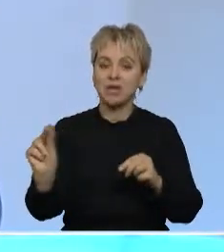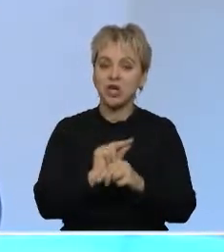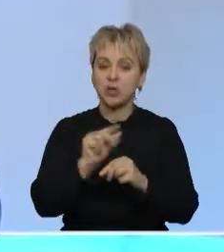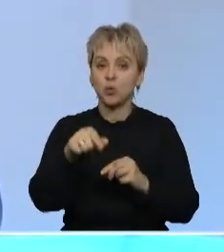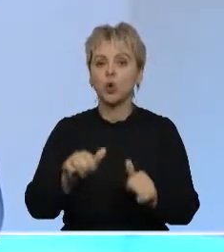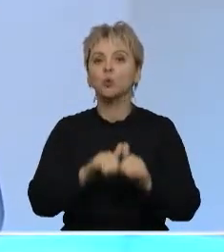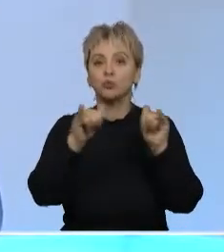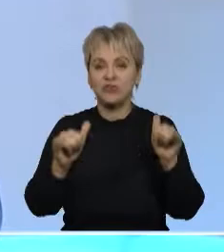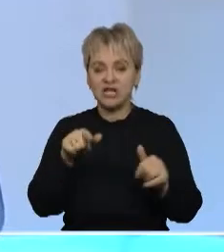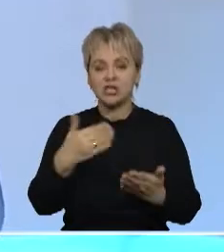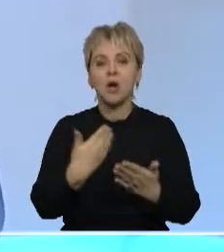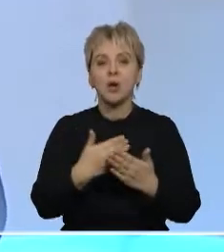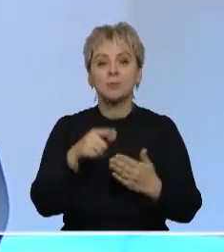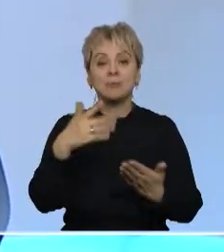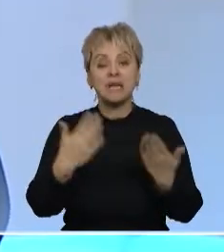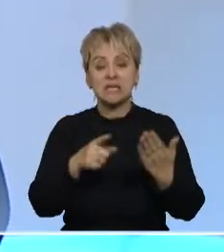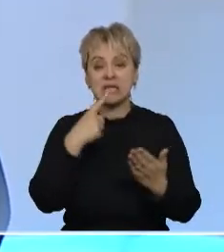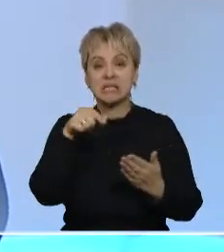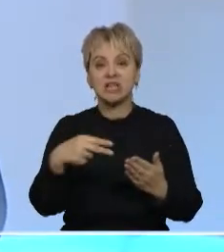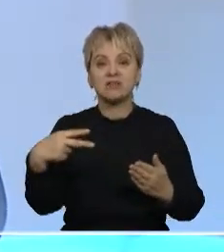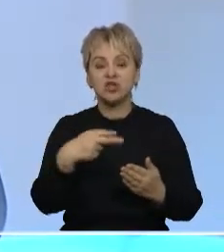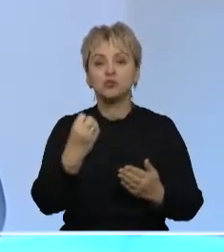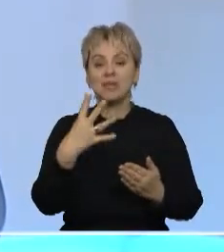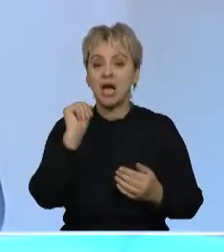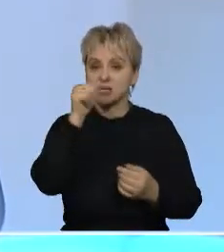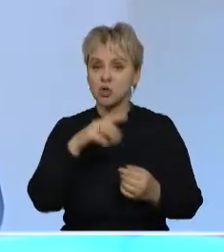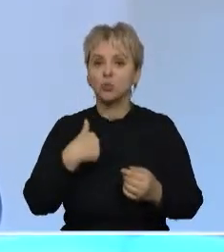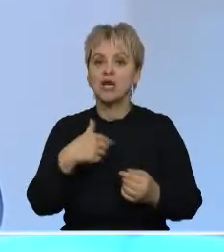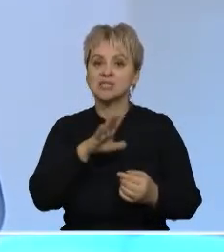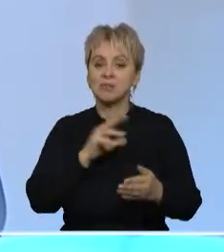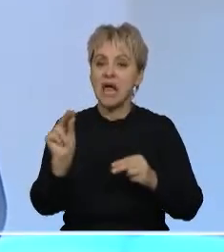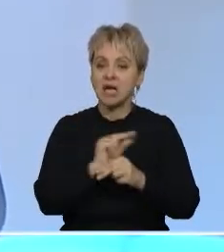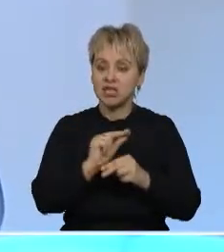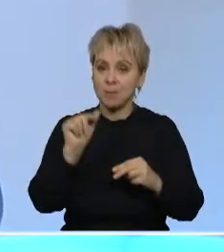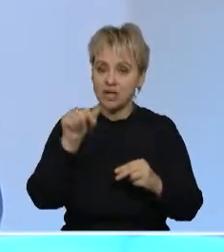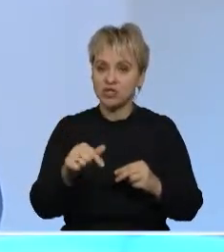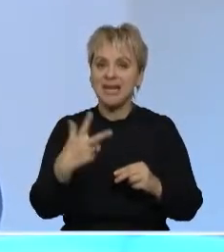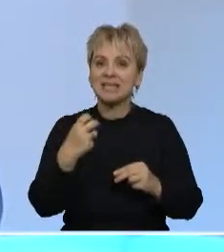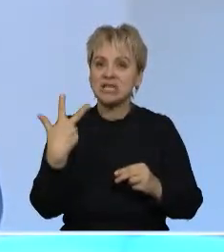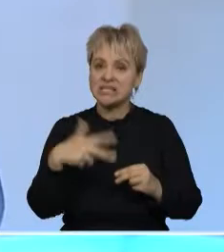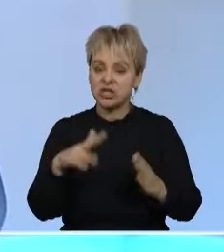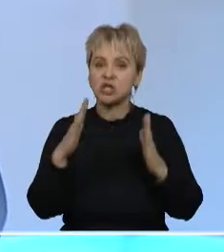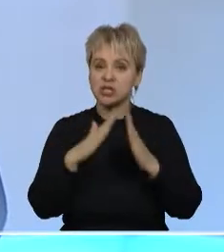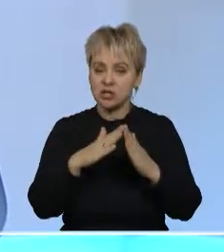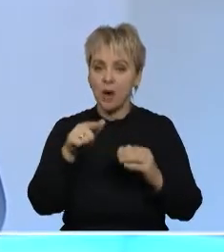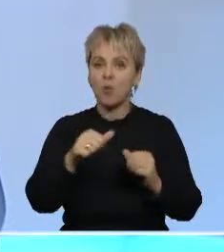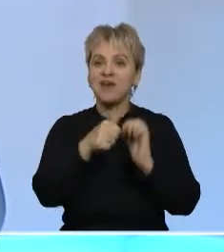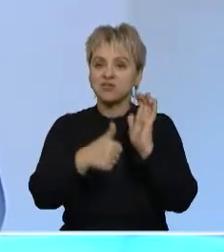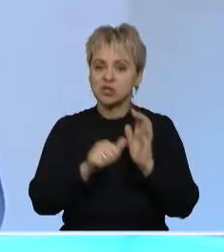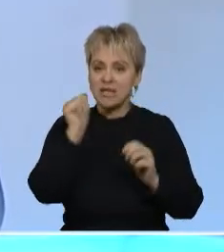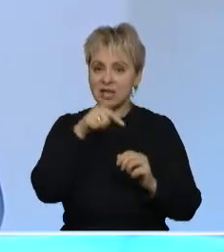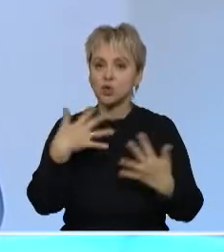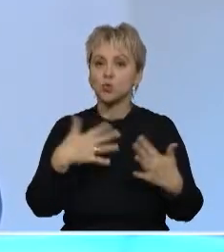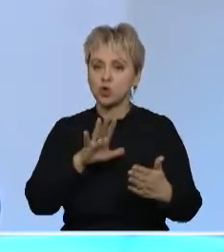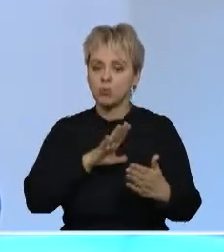он увеличивается. Вот, к примеру, если сказать, в 2015 году у нас было отремонтировано 330 домов, в 2016 году их